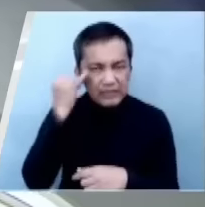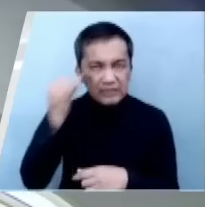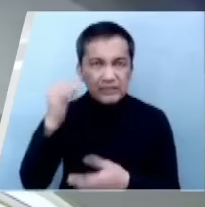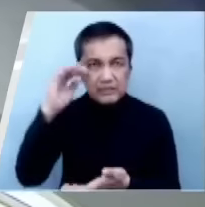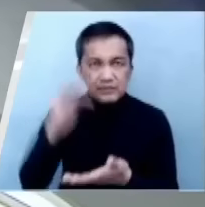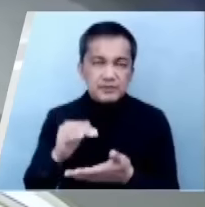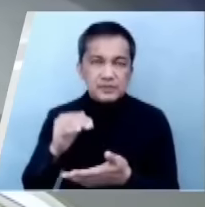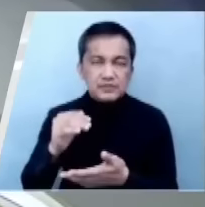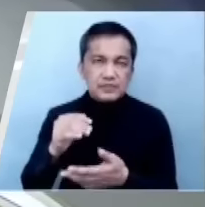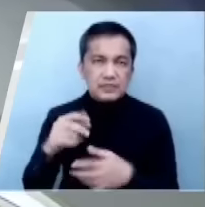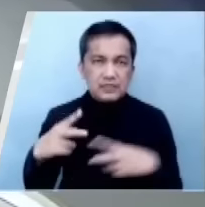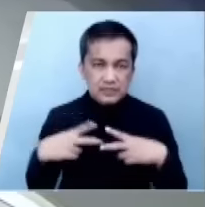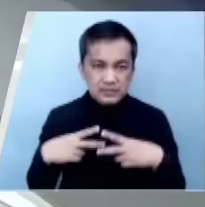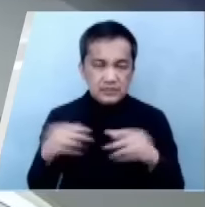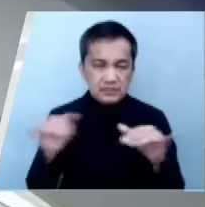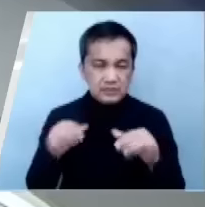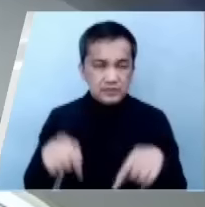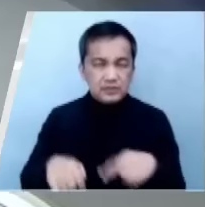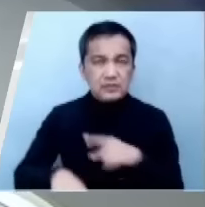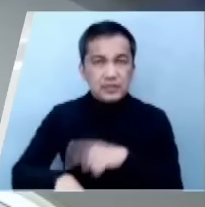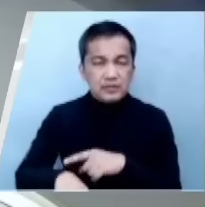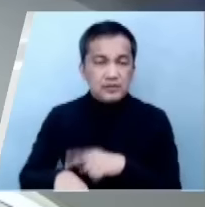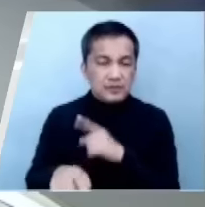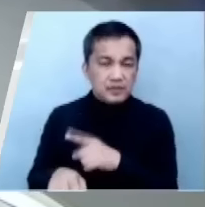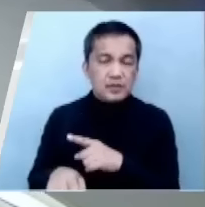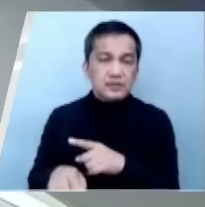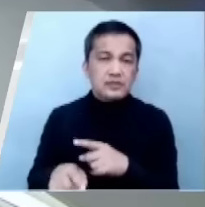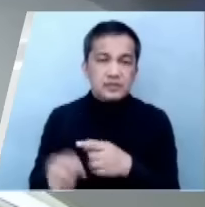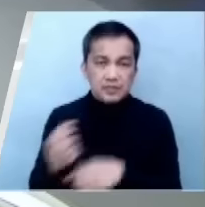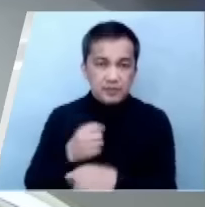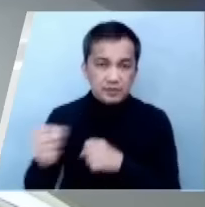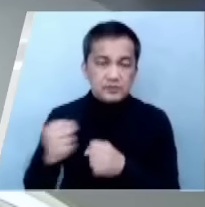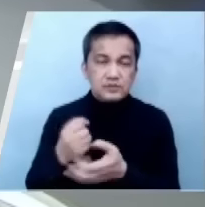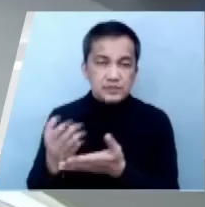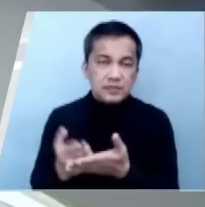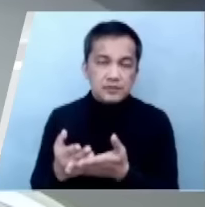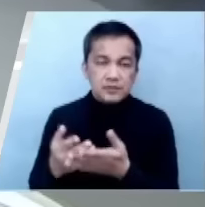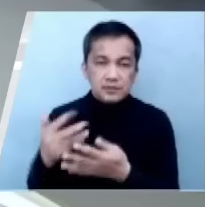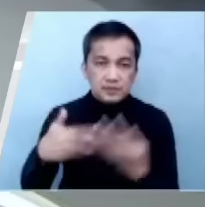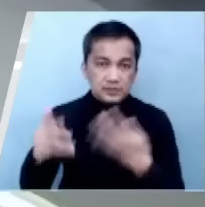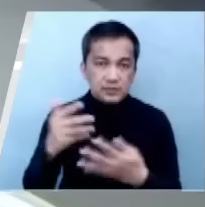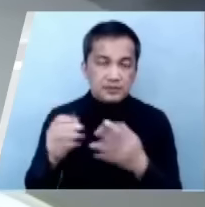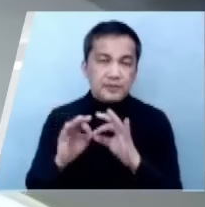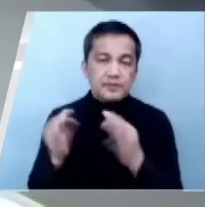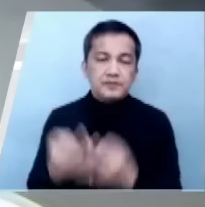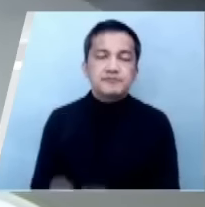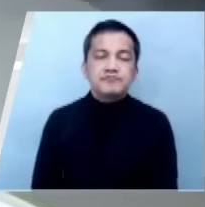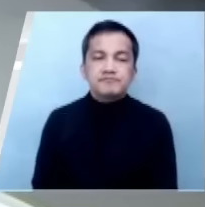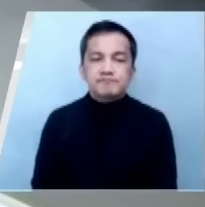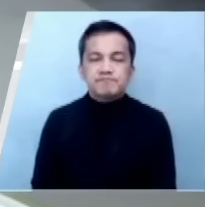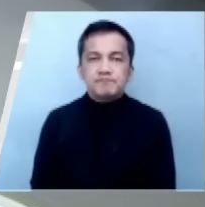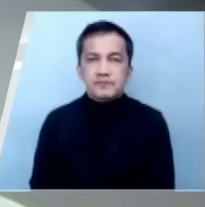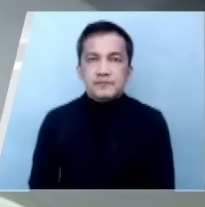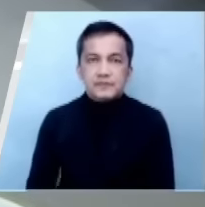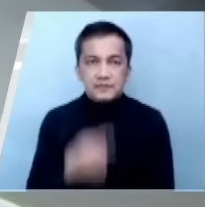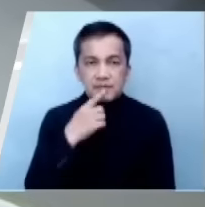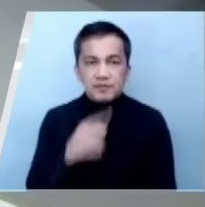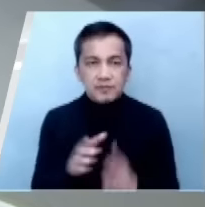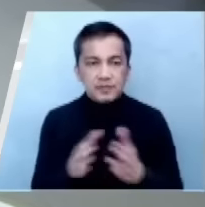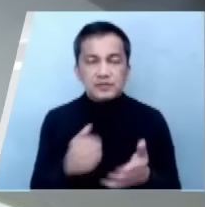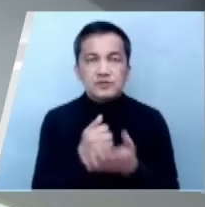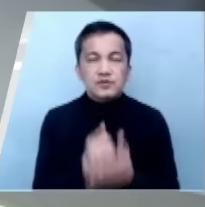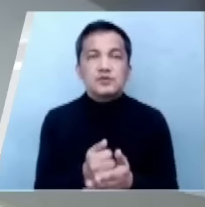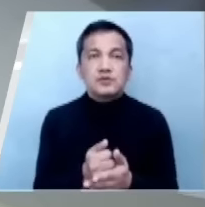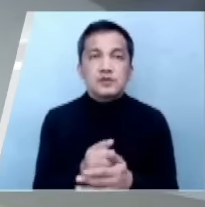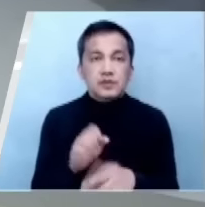sa mga ganitong panahon na lamang daw nakakabawi ang ilan para makasama ang pamilya. Malaking tulong din daw ang holiday para sa mga empleyado lalo